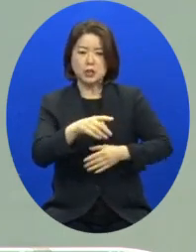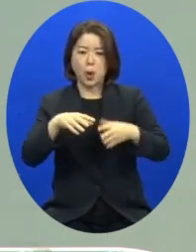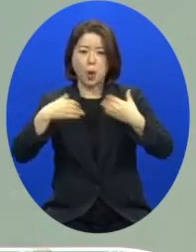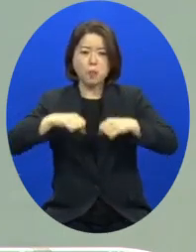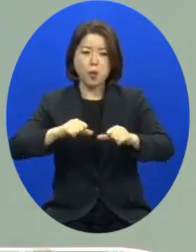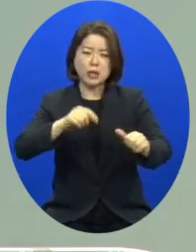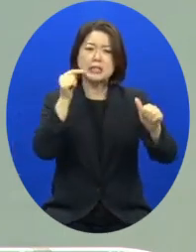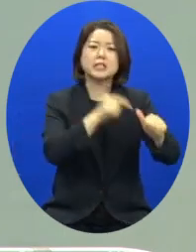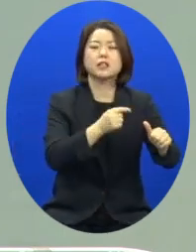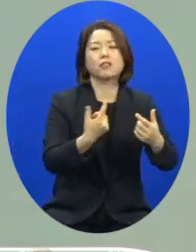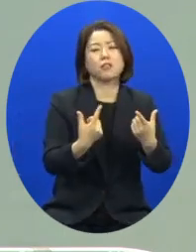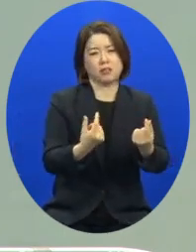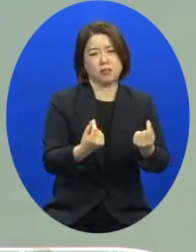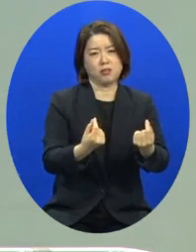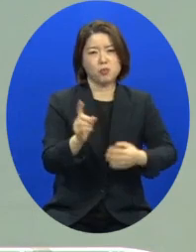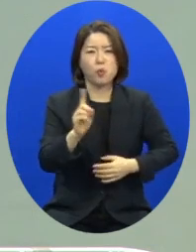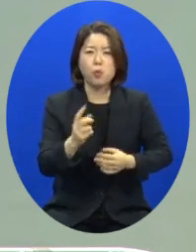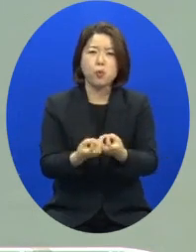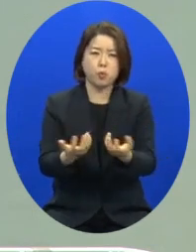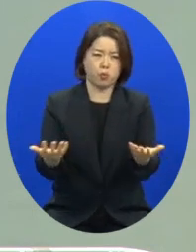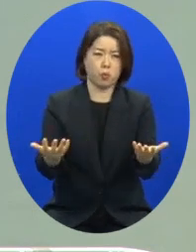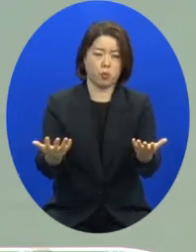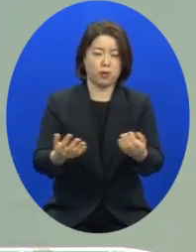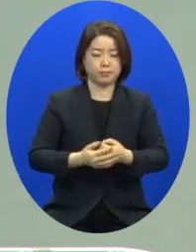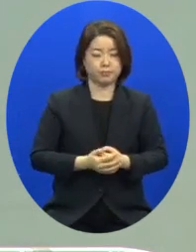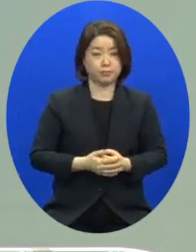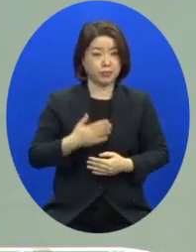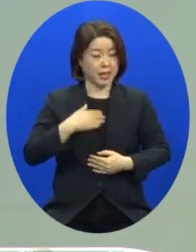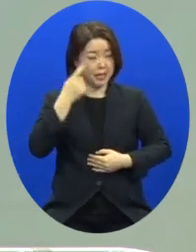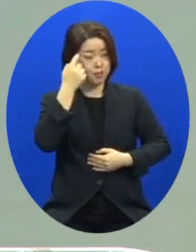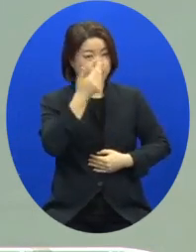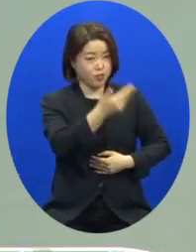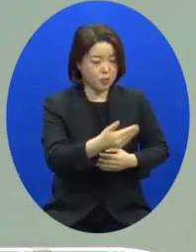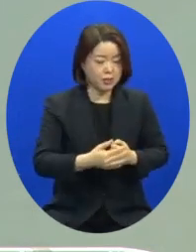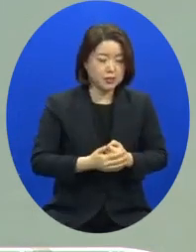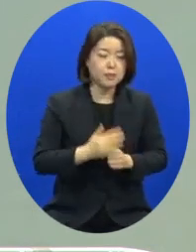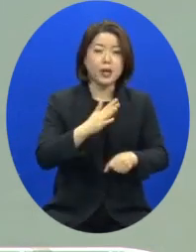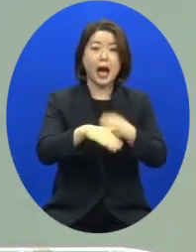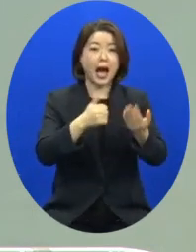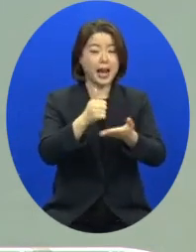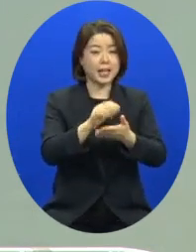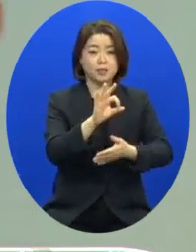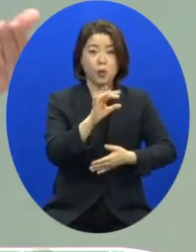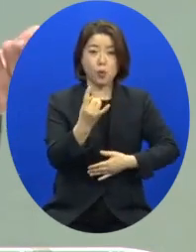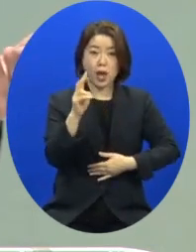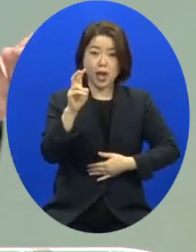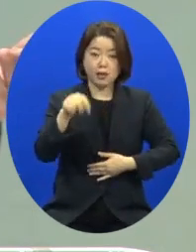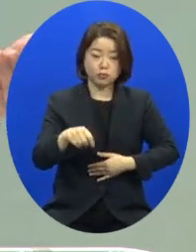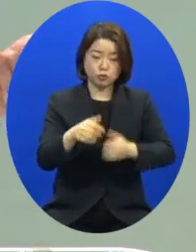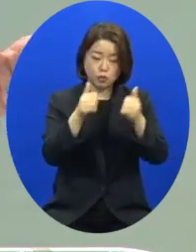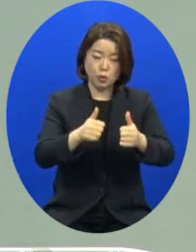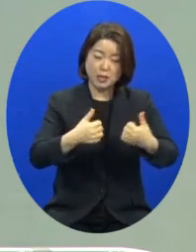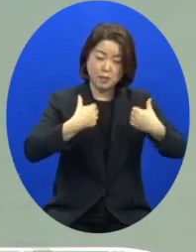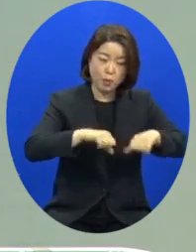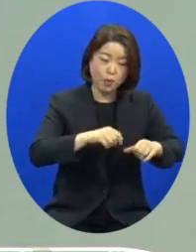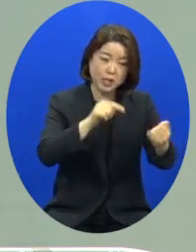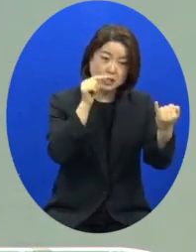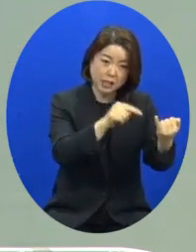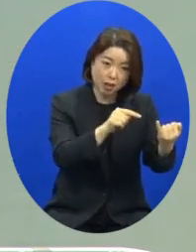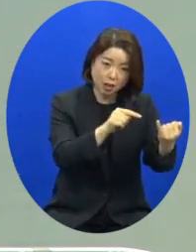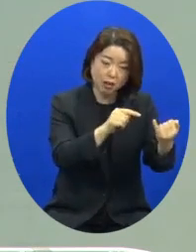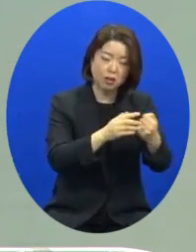어떻게 하겠냐는. 그래서 제가 물었습니다. 하나님이 외무고시를 포기하라고 하더냐.